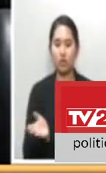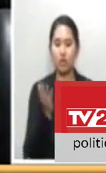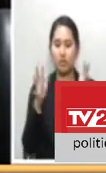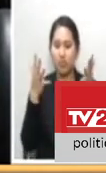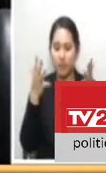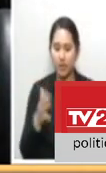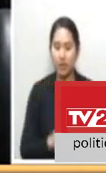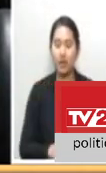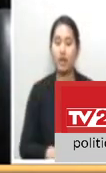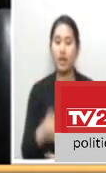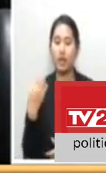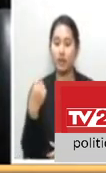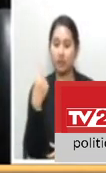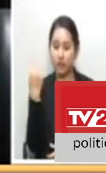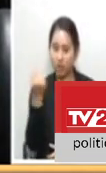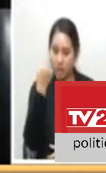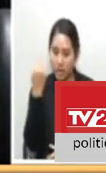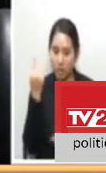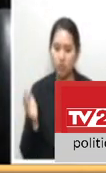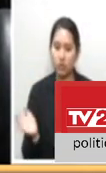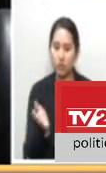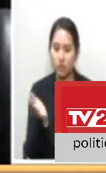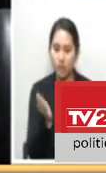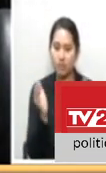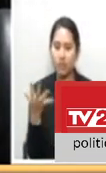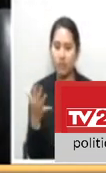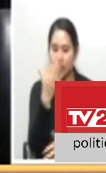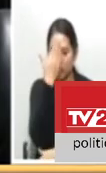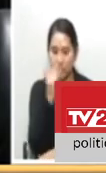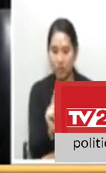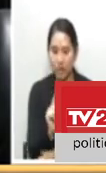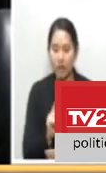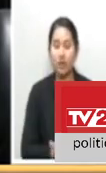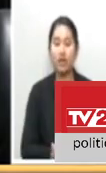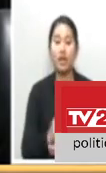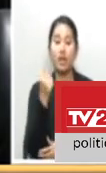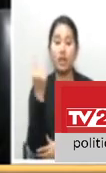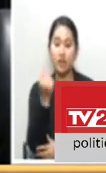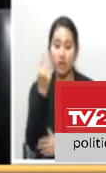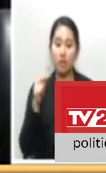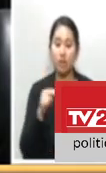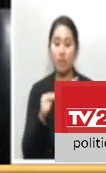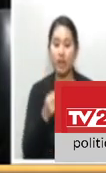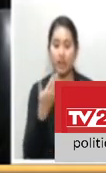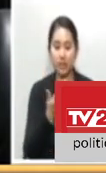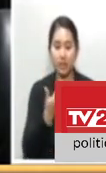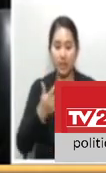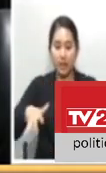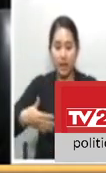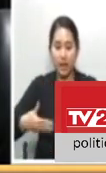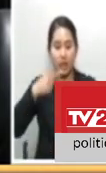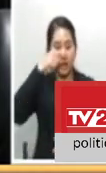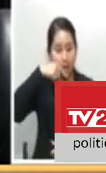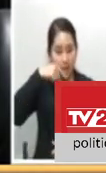คงในการท่องเที่ยวเพราะการท่องเที่ยวนั้นเป็นการสร้างรายได้ให้กับประเทศ